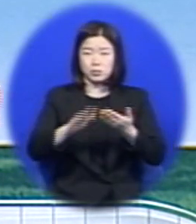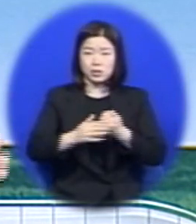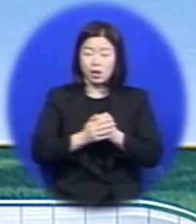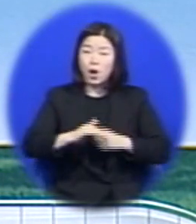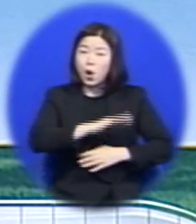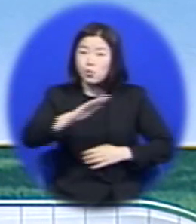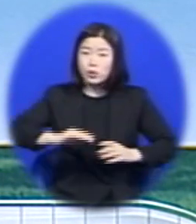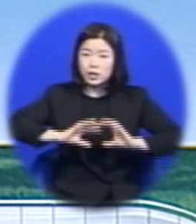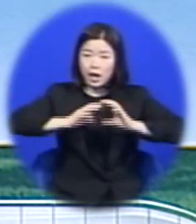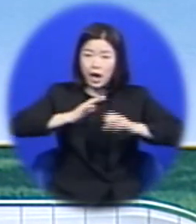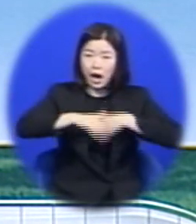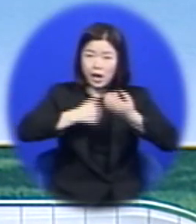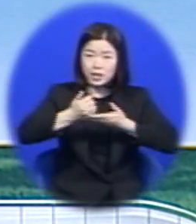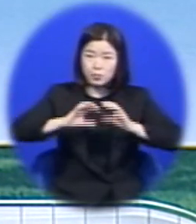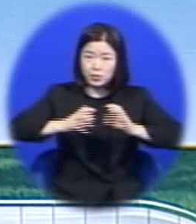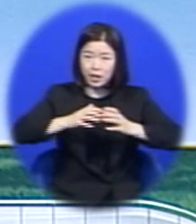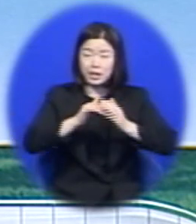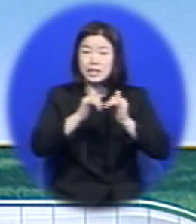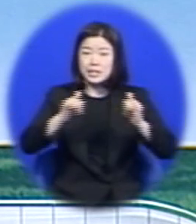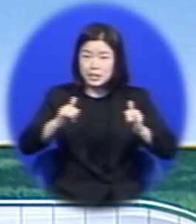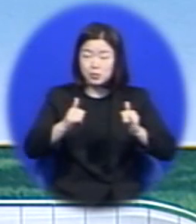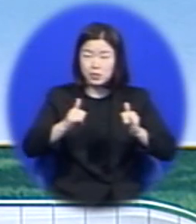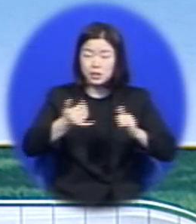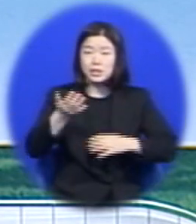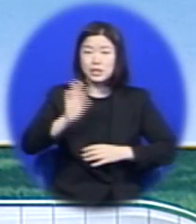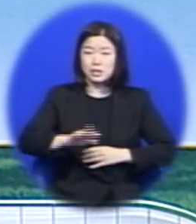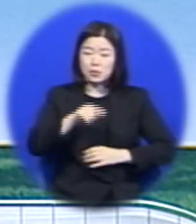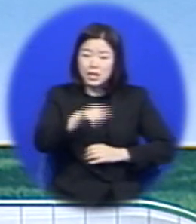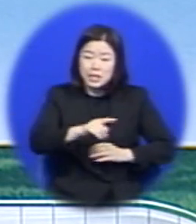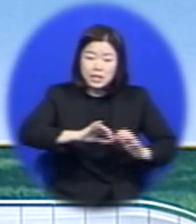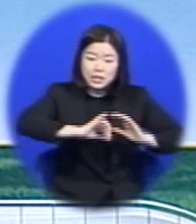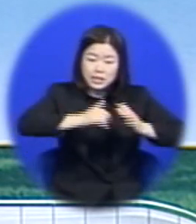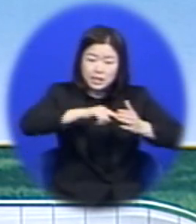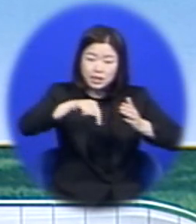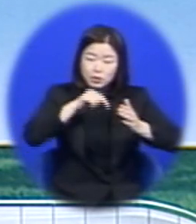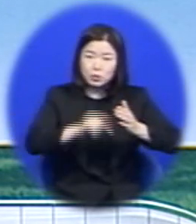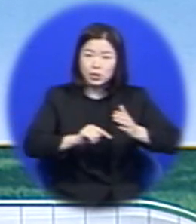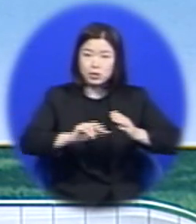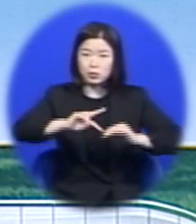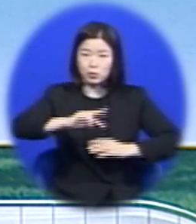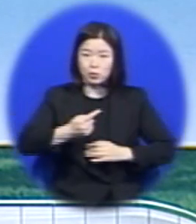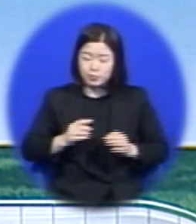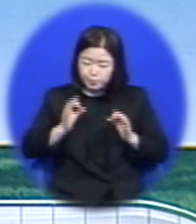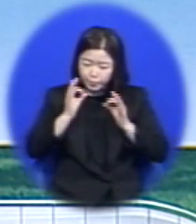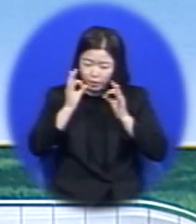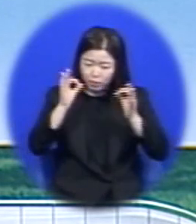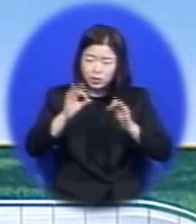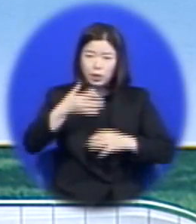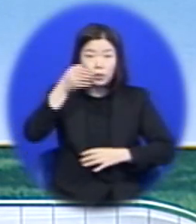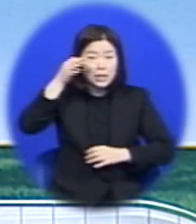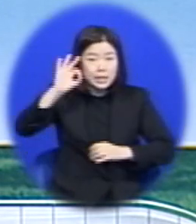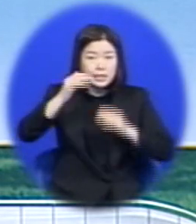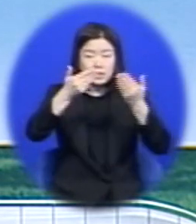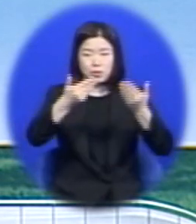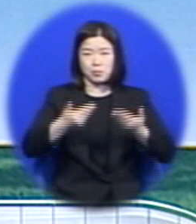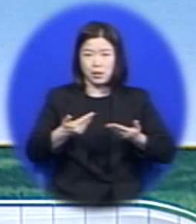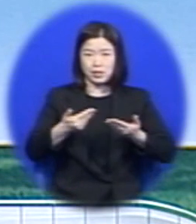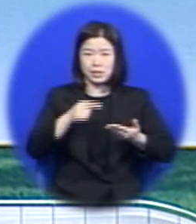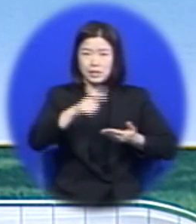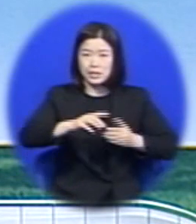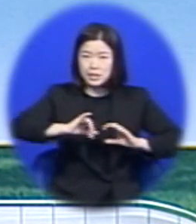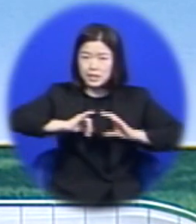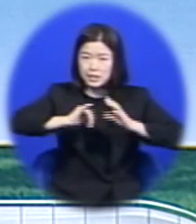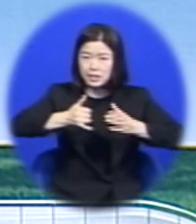나라 시민이지만 동시에 이 세상에서도 아주 성실하고 인정받는 이